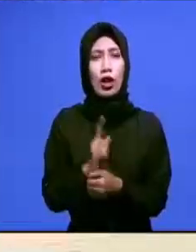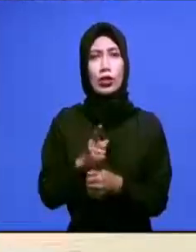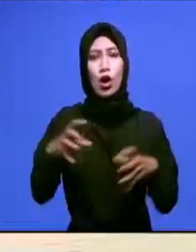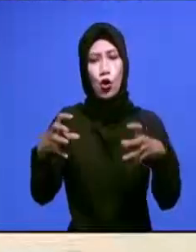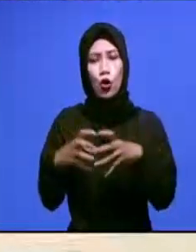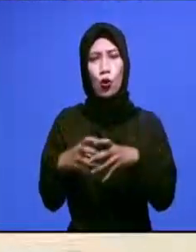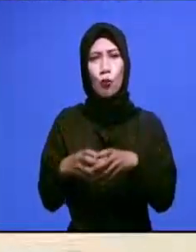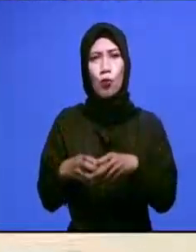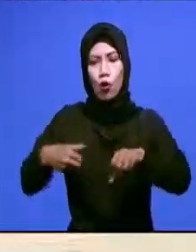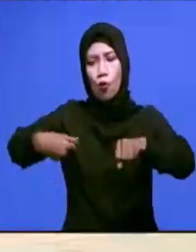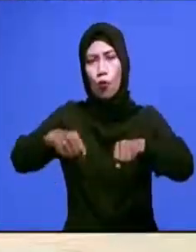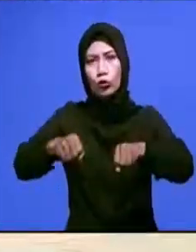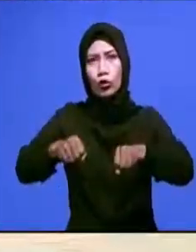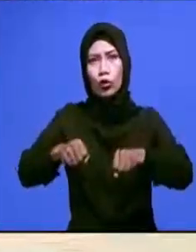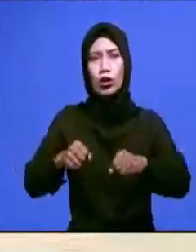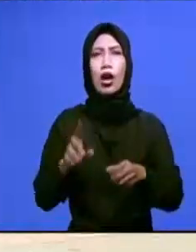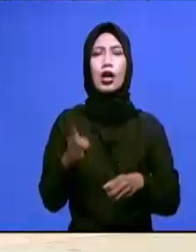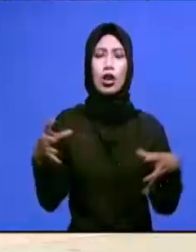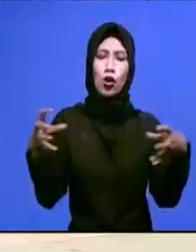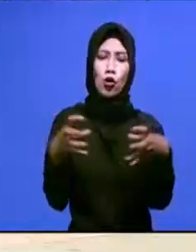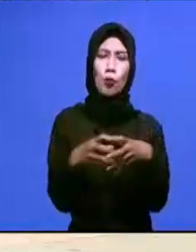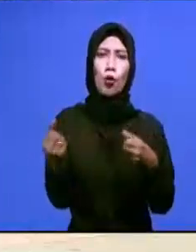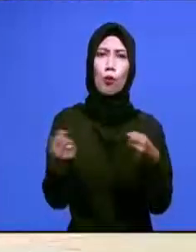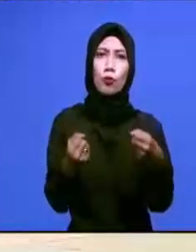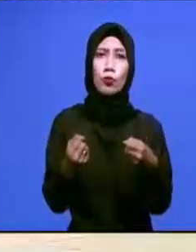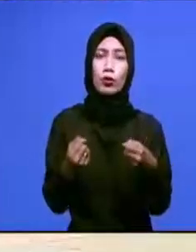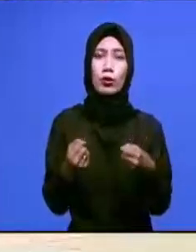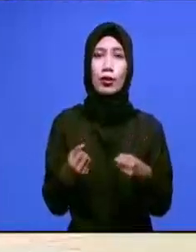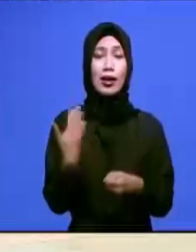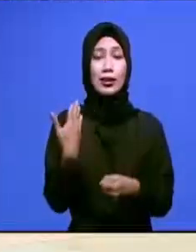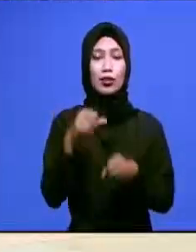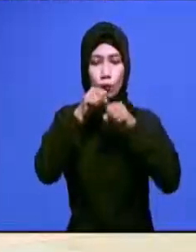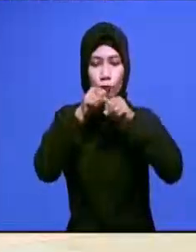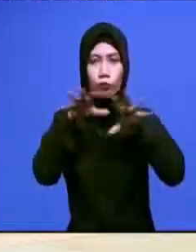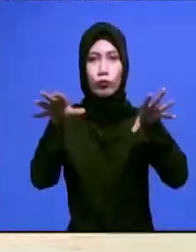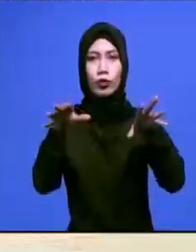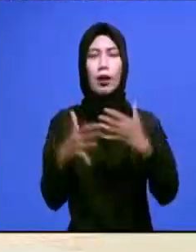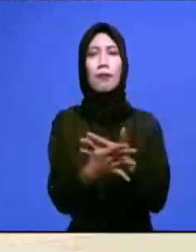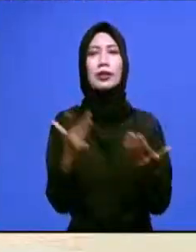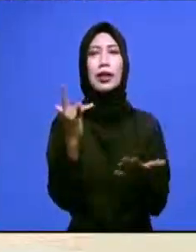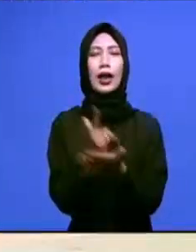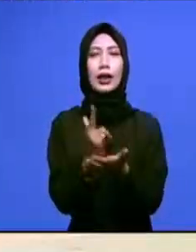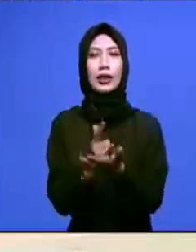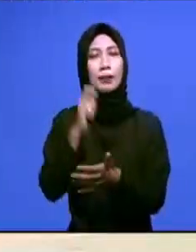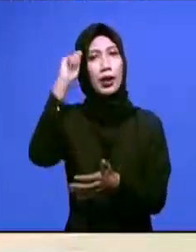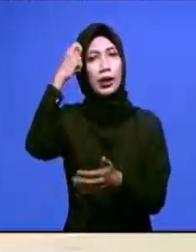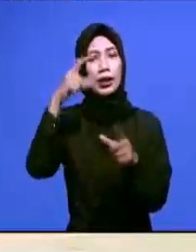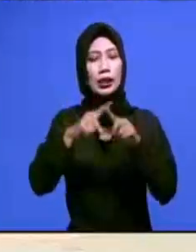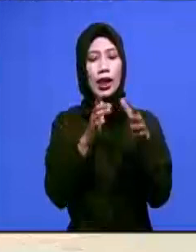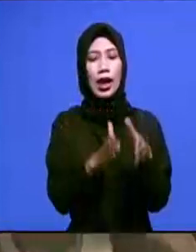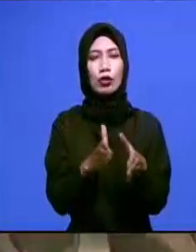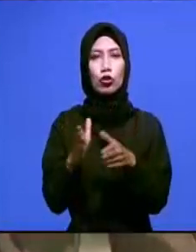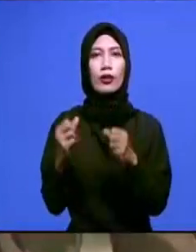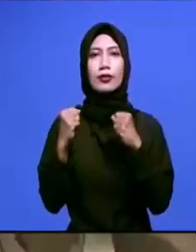motor, ada komunitas juga kendaraan. Walaupun tadi kami himbau kepada masyarakat tetap jaga jarak, gitu ya, jaga jarak, termasuk juga protokol kesehatan yang lainnya juga harus